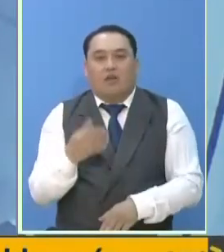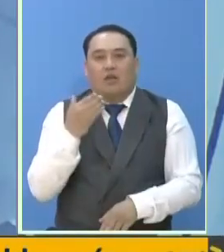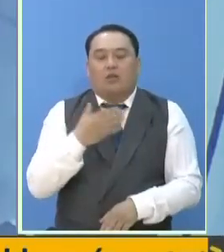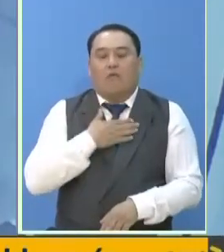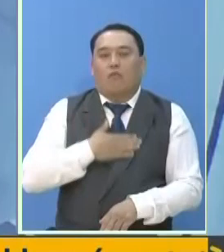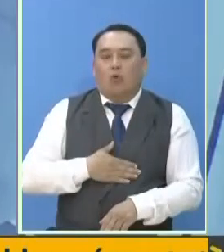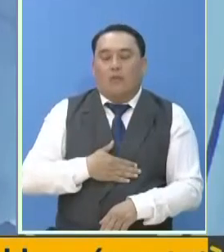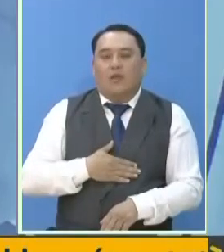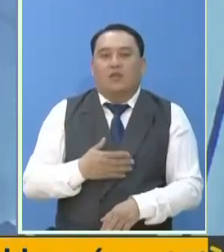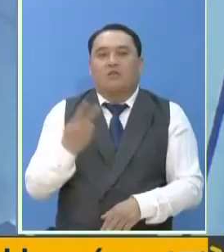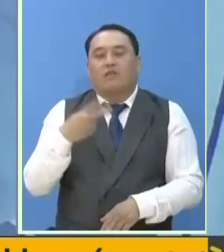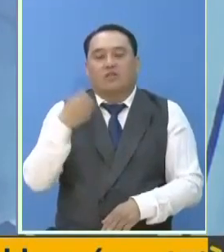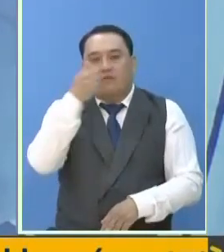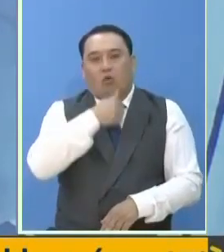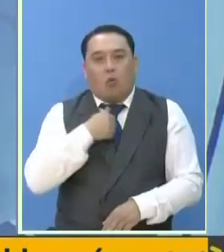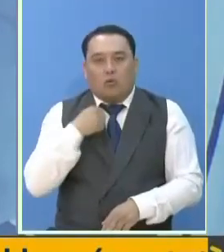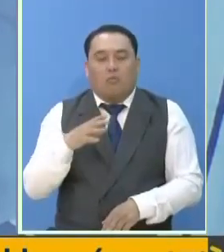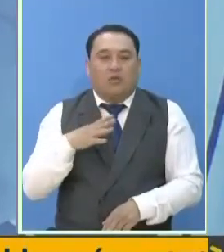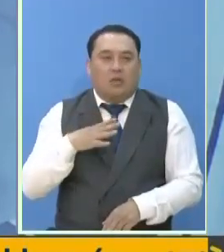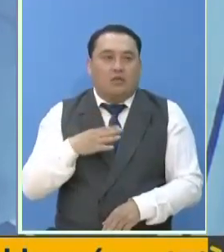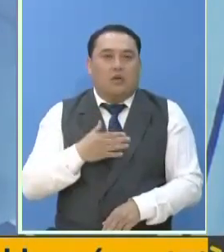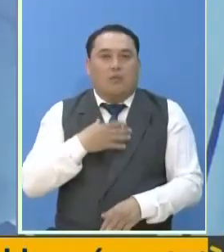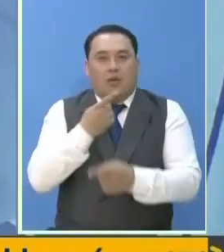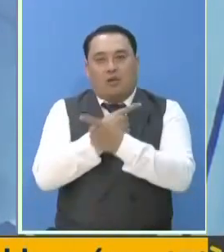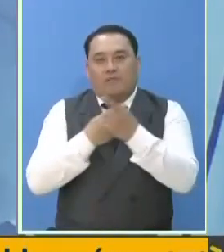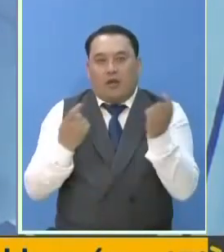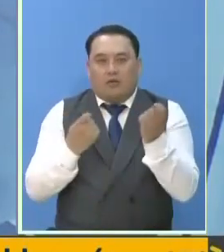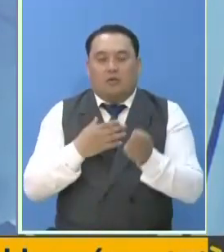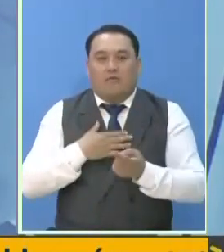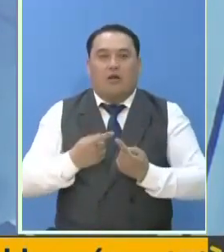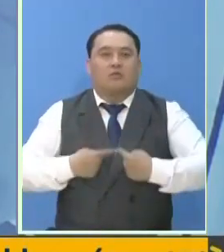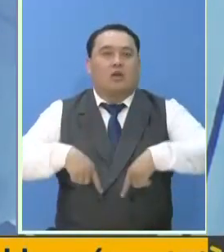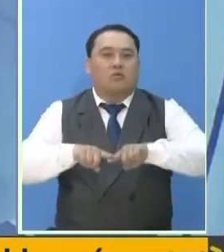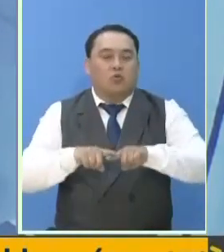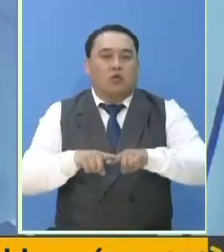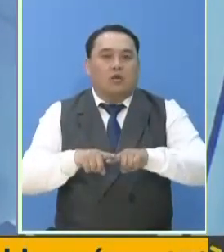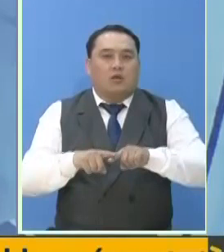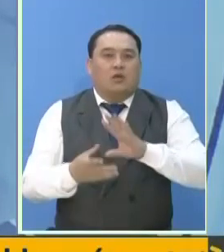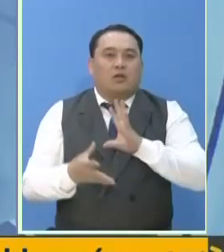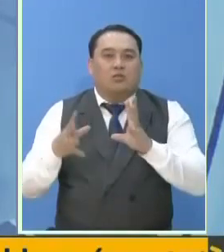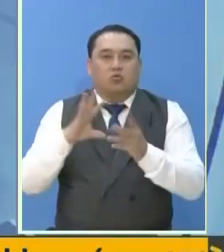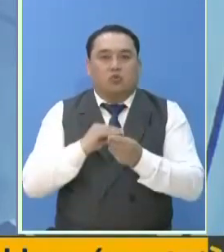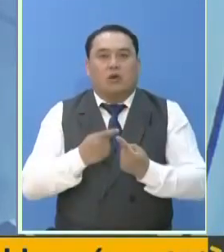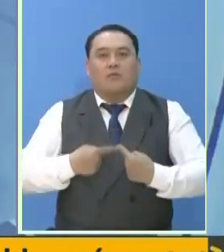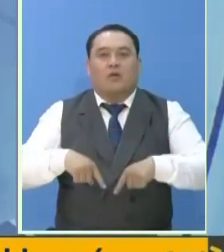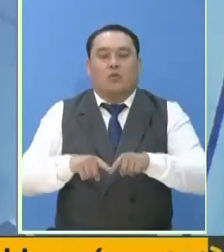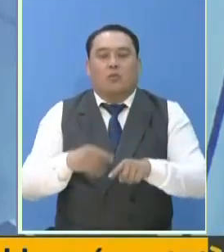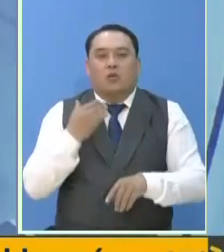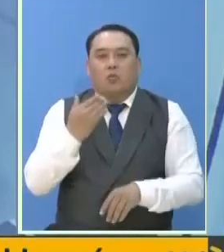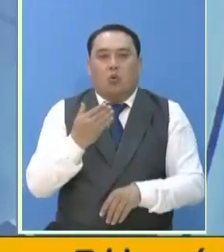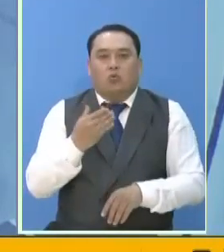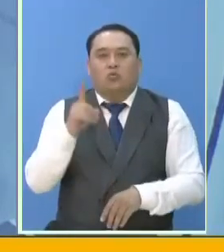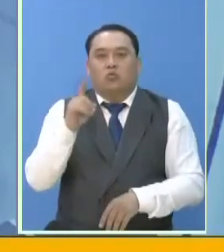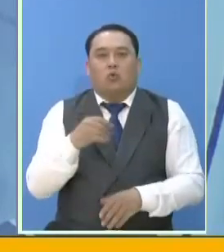довольны. А по итогам 2020 года, вот недавно только нам с нашего агентства спустили результаты общественного мониторинга, и по нему из